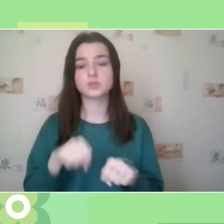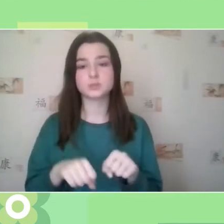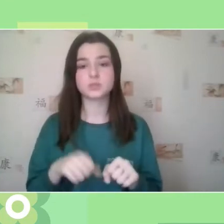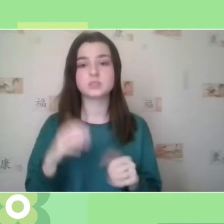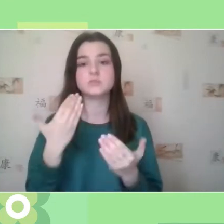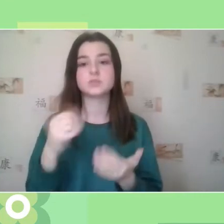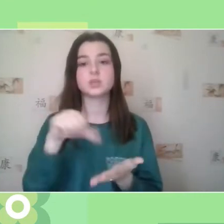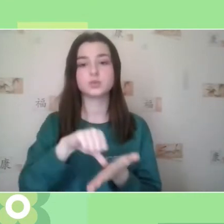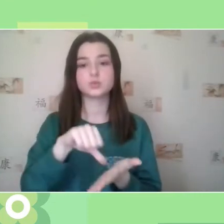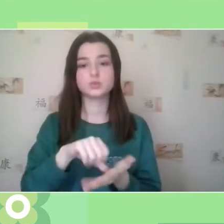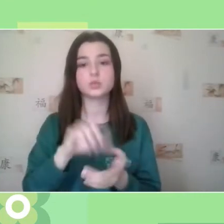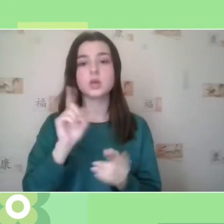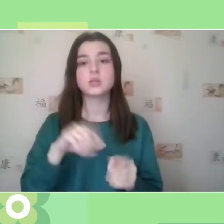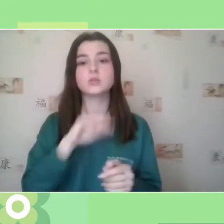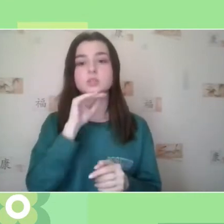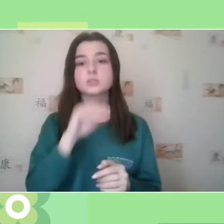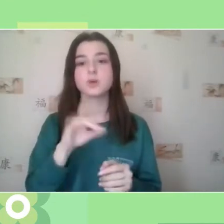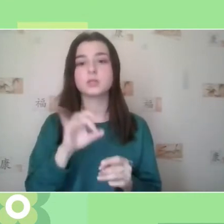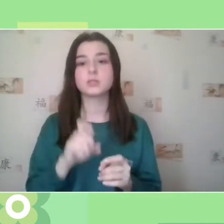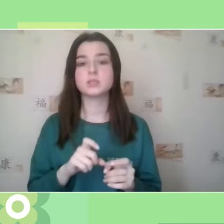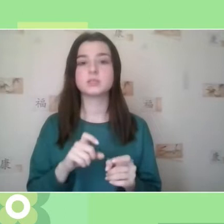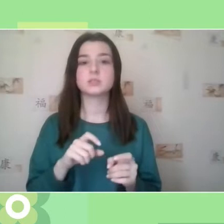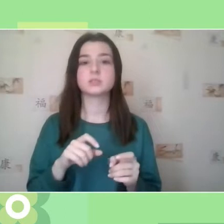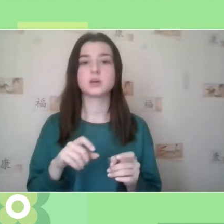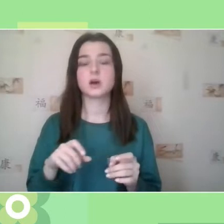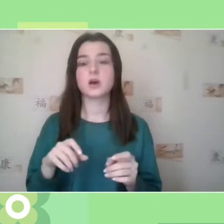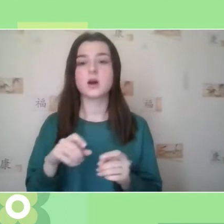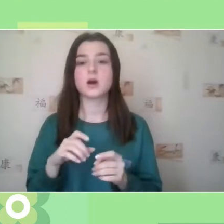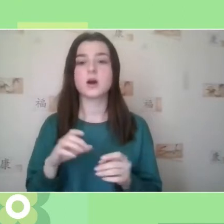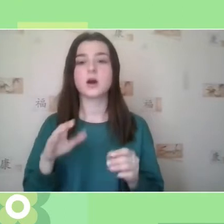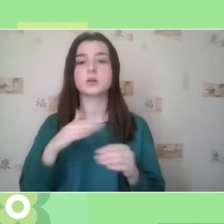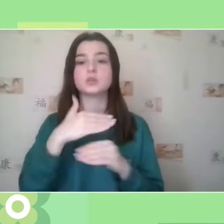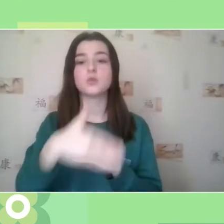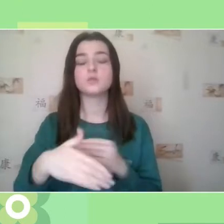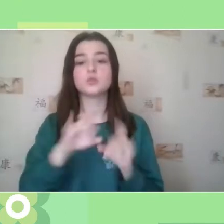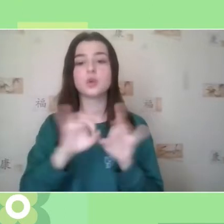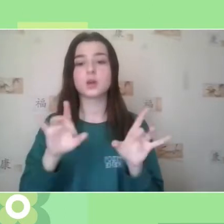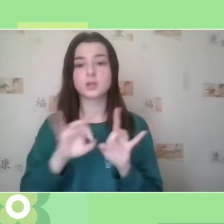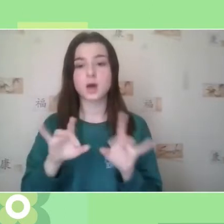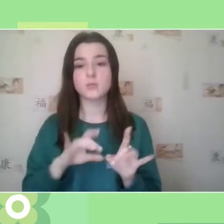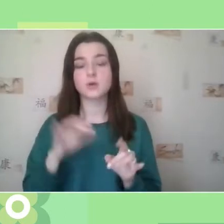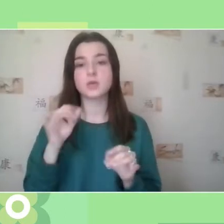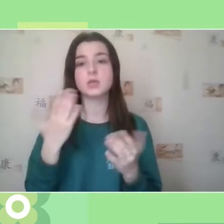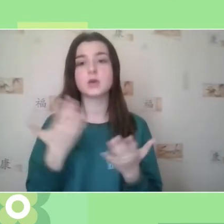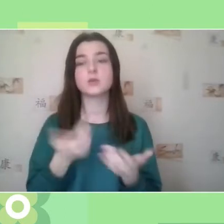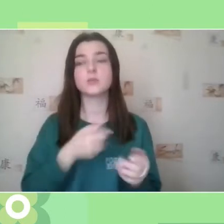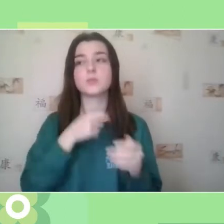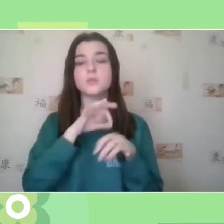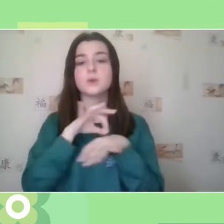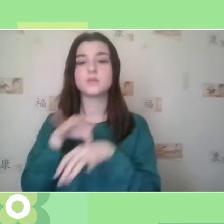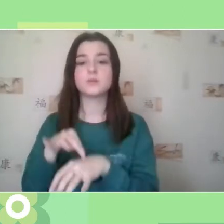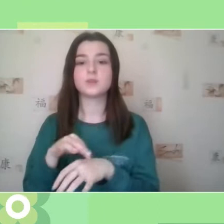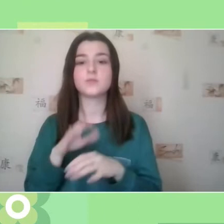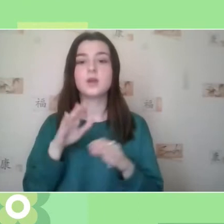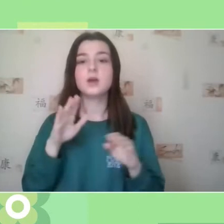є експерти з зовнішньої реклами, просто чоловік, який привів своїх діток на один із заходів і сказав, слухайте, у вас